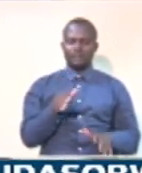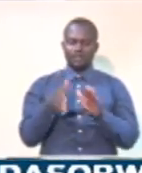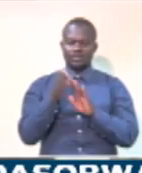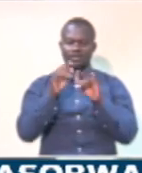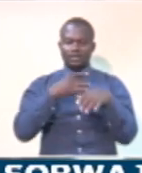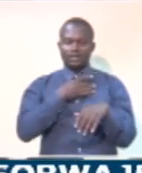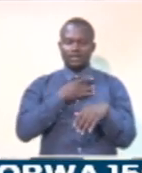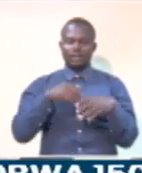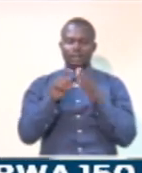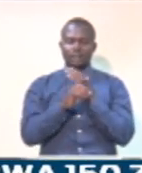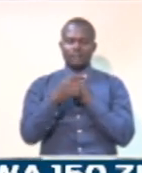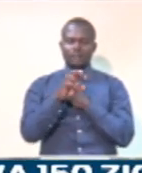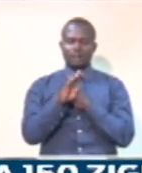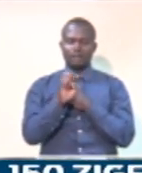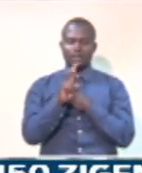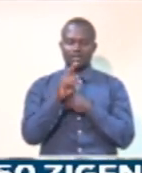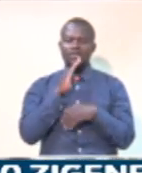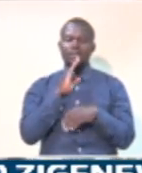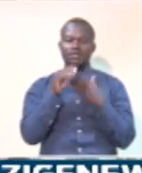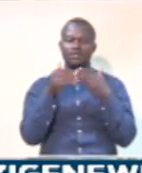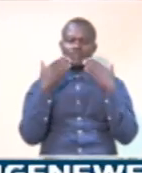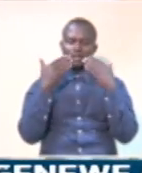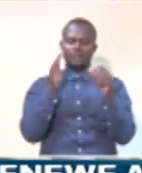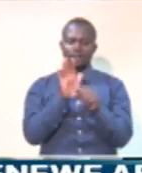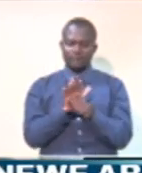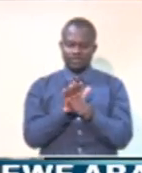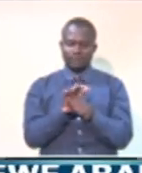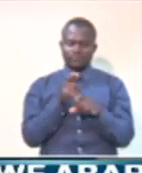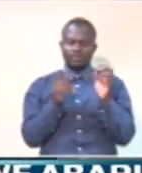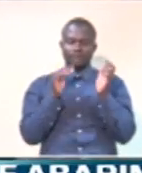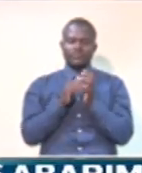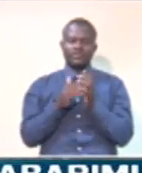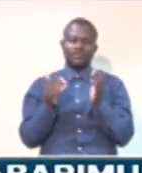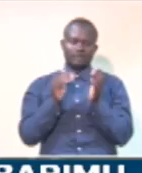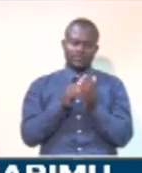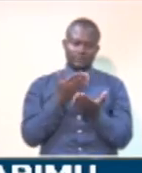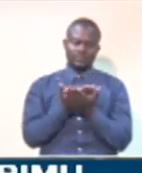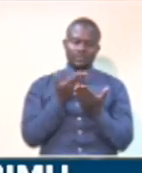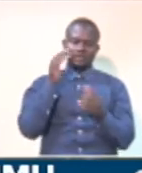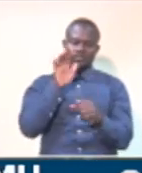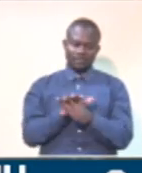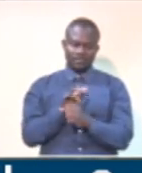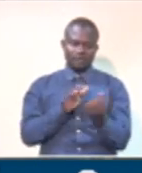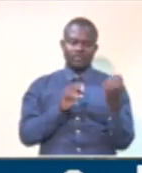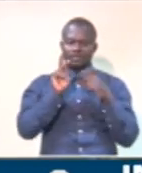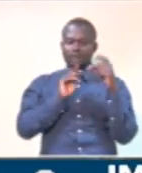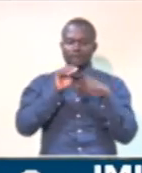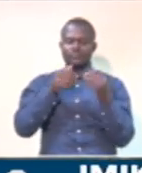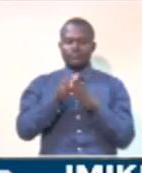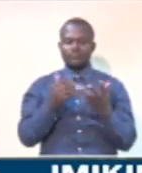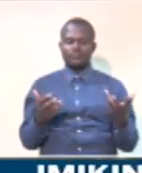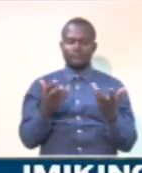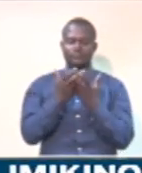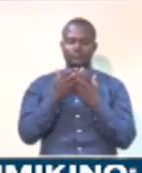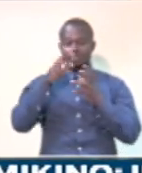akora uruzinduko mu karere ka Rubavu kuri iki cyumweru arabishima cyane ariko akanongera gusaba akomeje ko abaturage babijyanisha